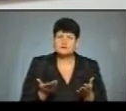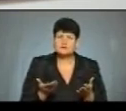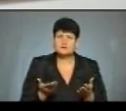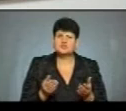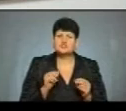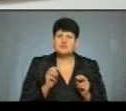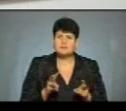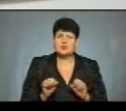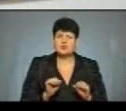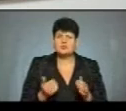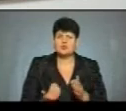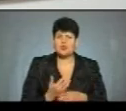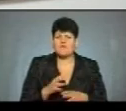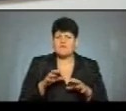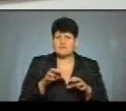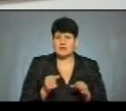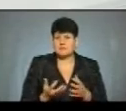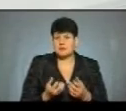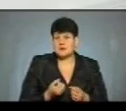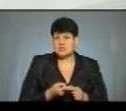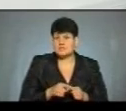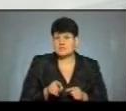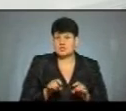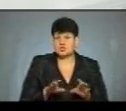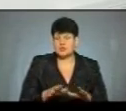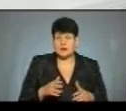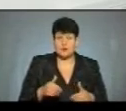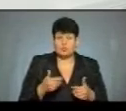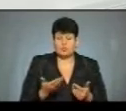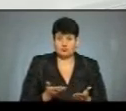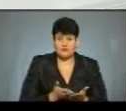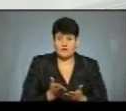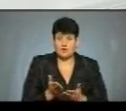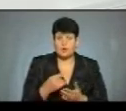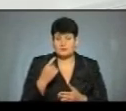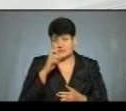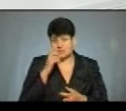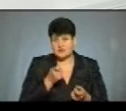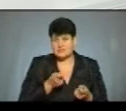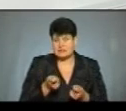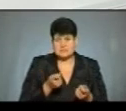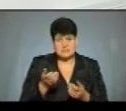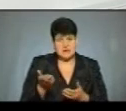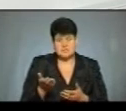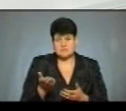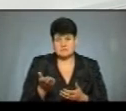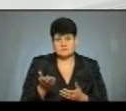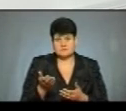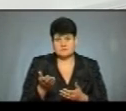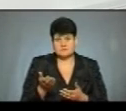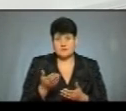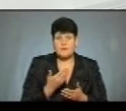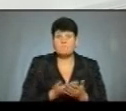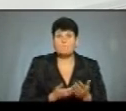керується нова влада, приймаючи такі рішення? Я пропоную варіант обласній державній адміністрації